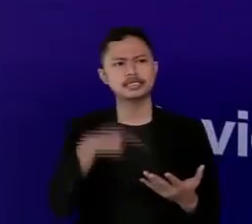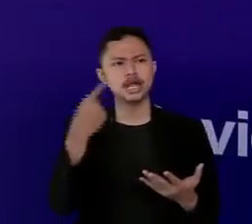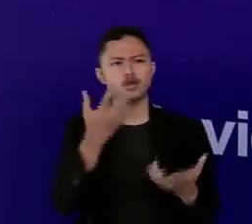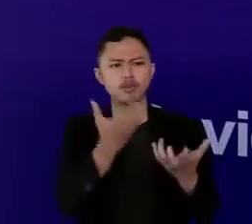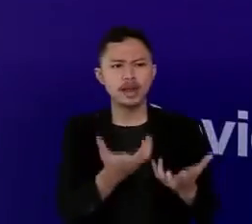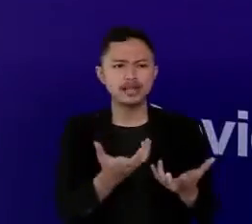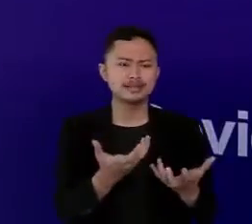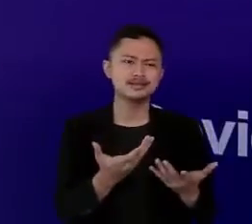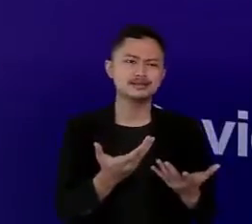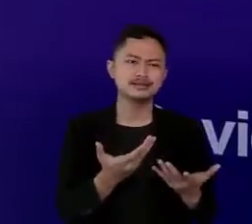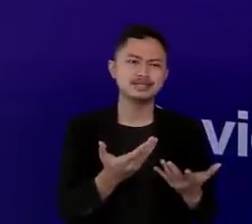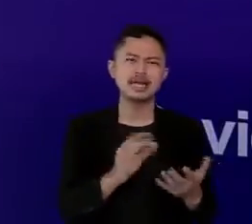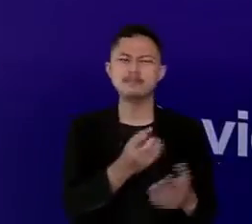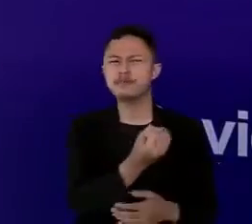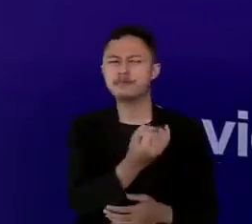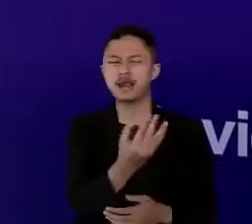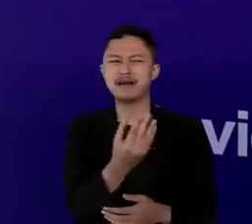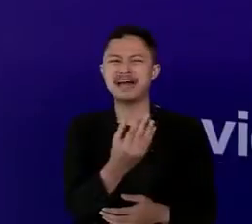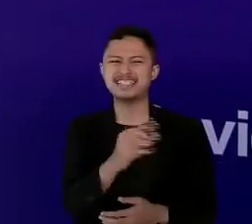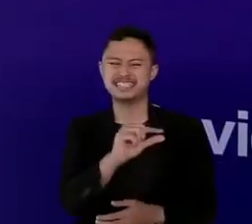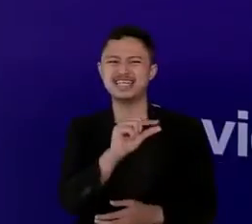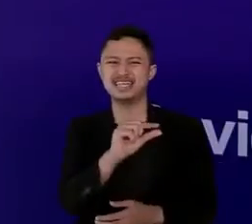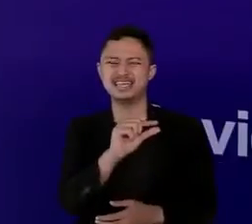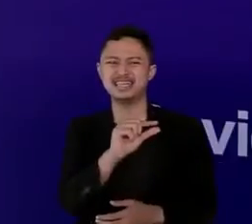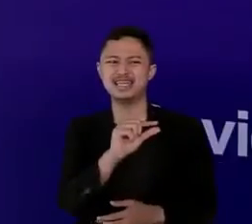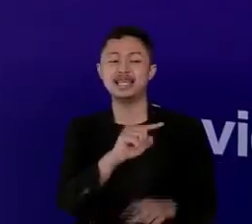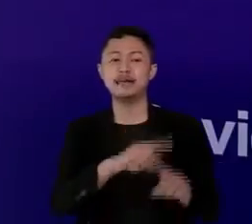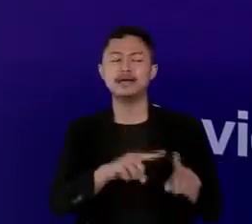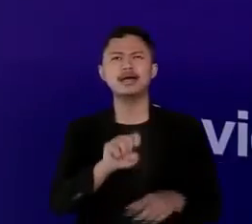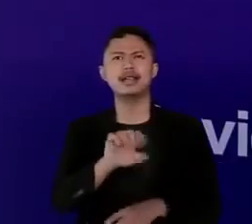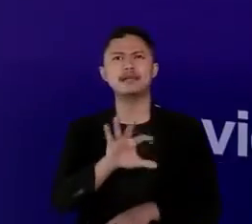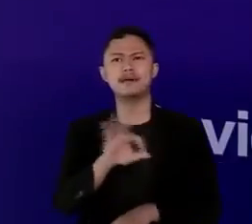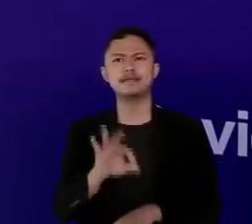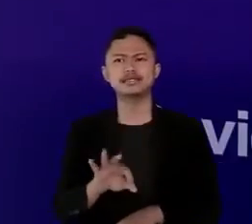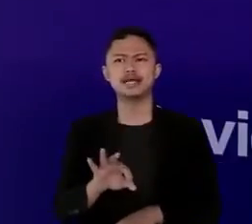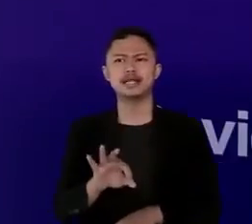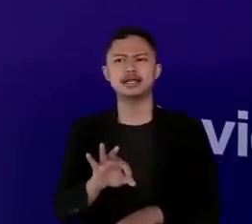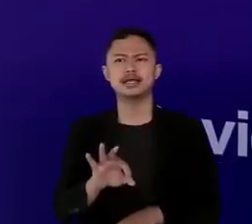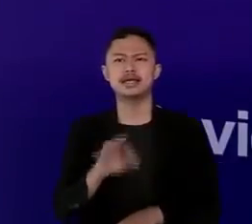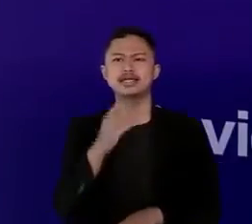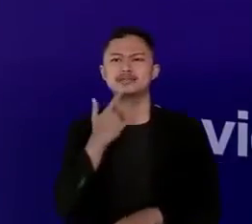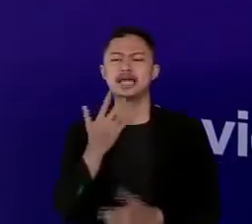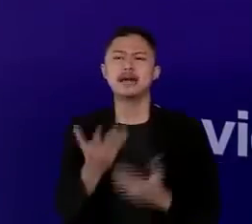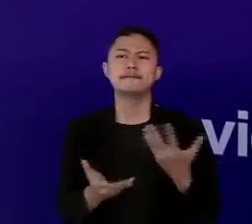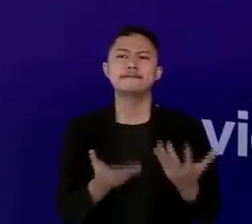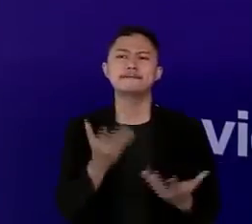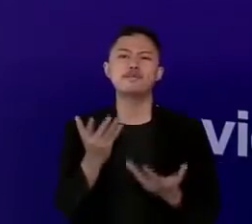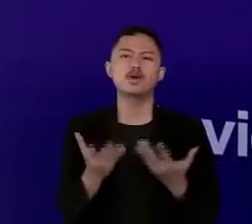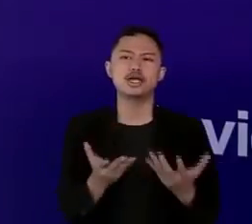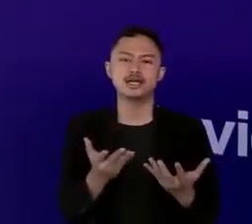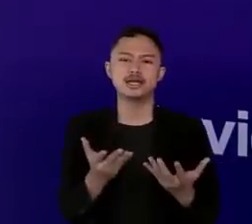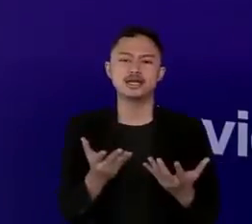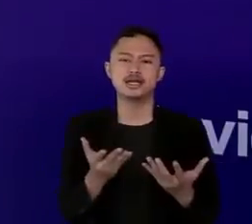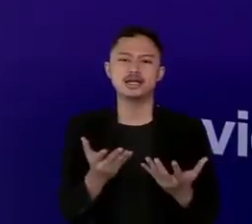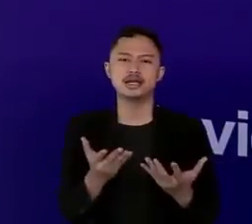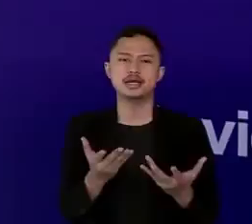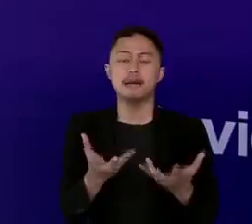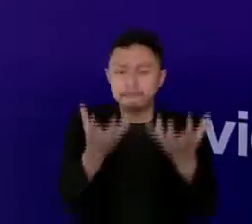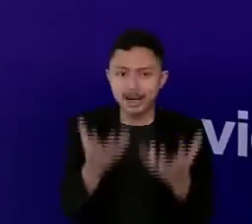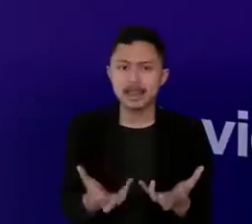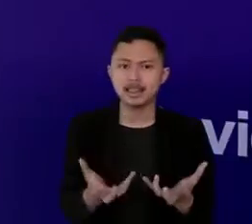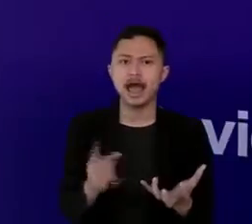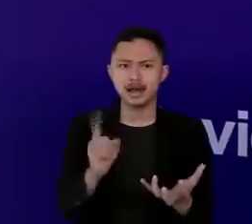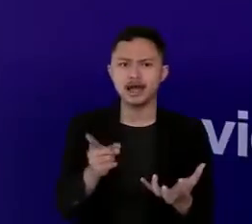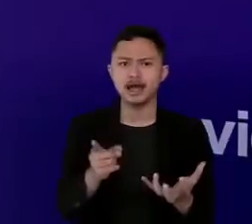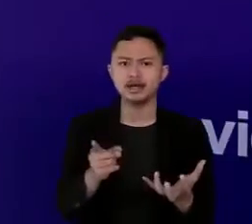selalu selalu yang umumnya memang ringan tetapi 5% dikatakan berada kemungkinan menjadi progresif menjadi